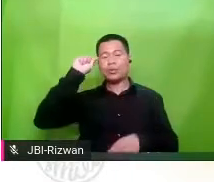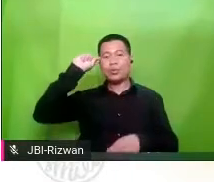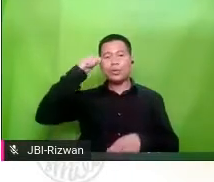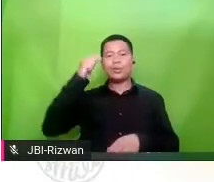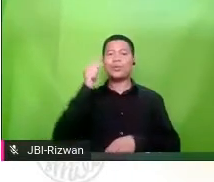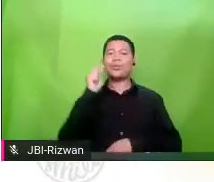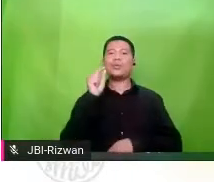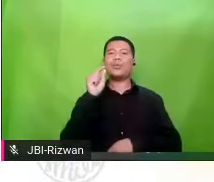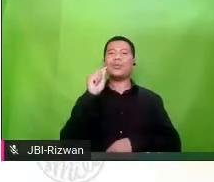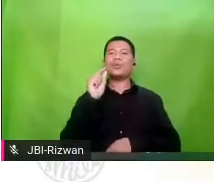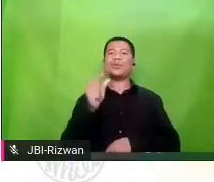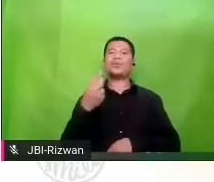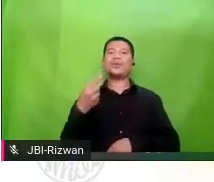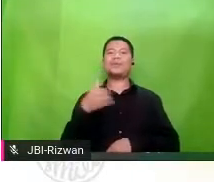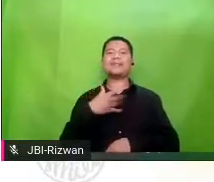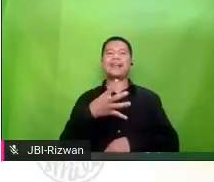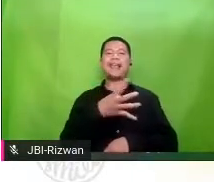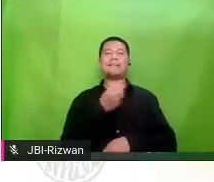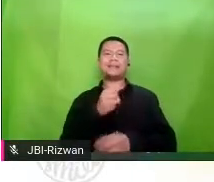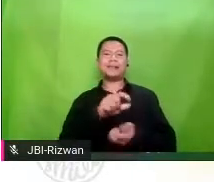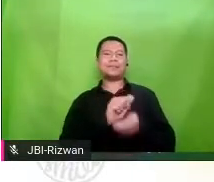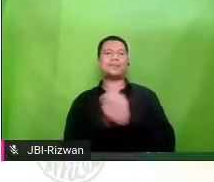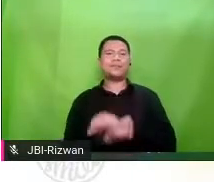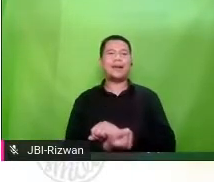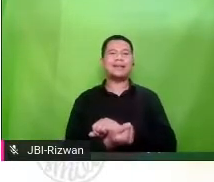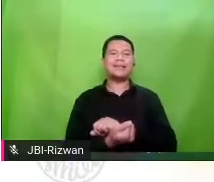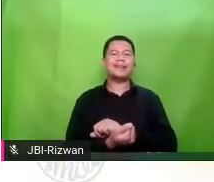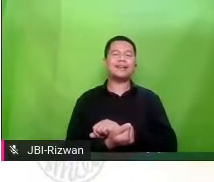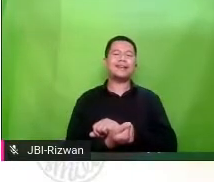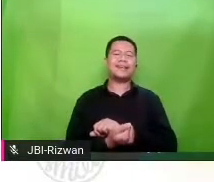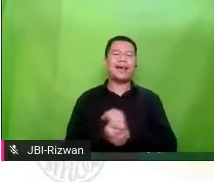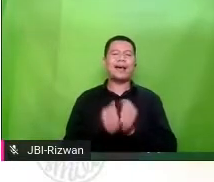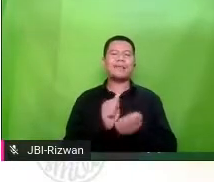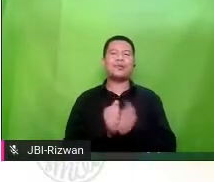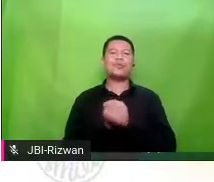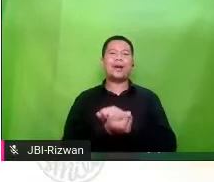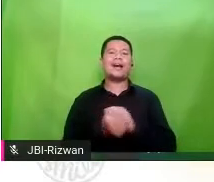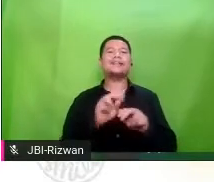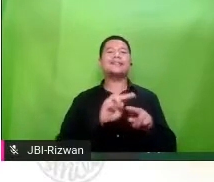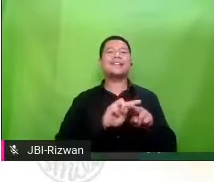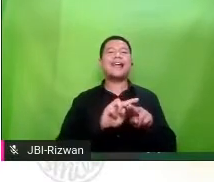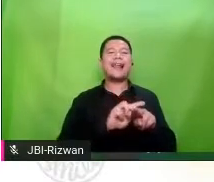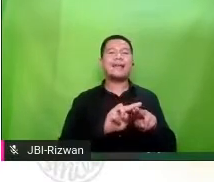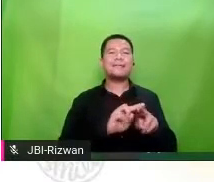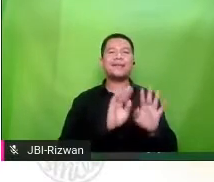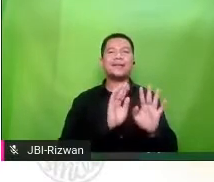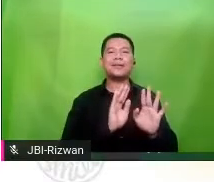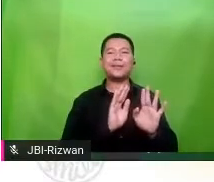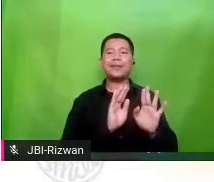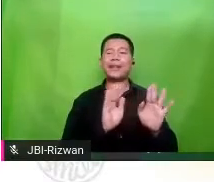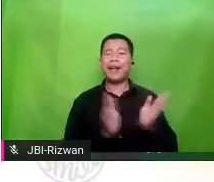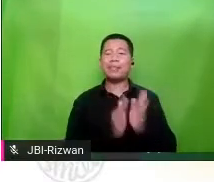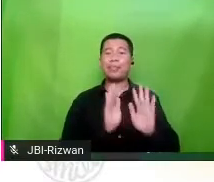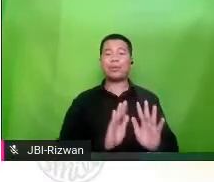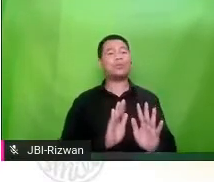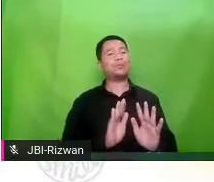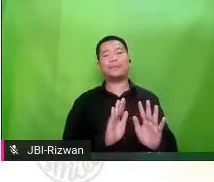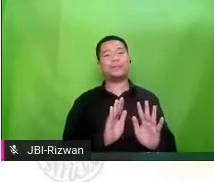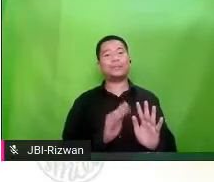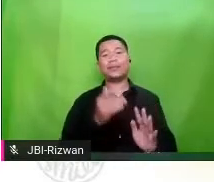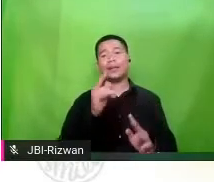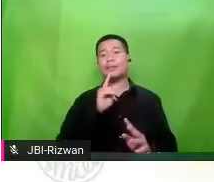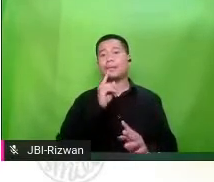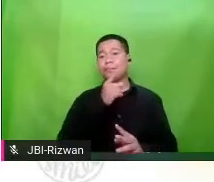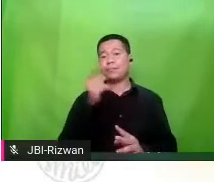bisa dapatkan perubahan hanya dengan terapi yang kemudian singkat ya. Karena kita tahu kalau kita